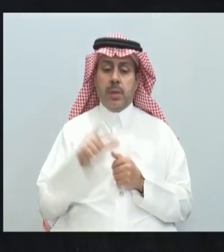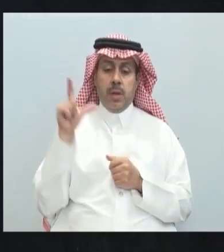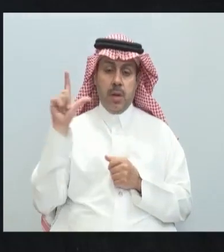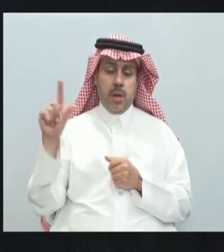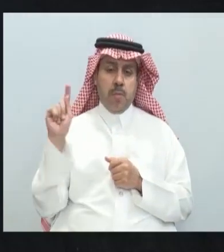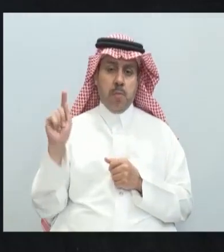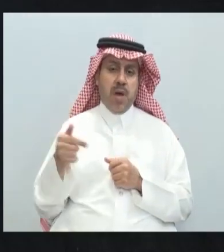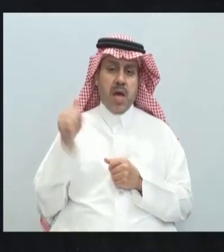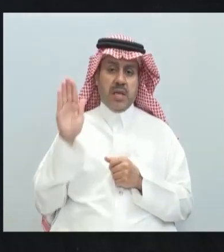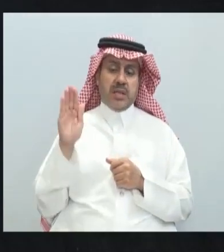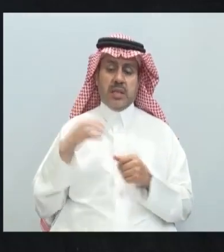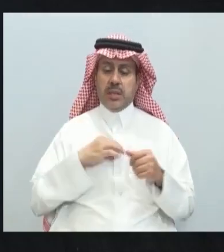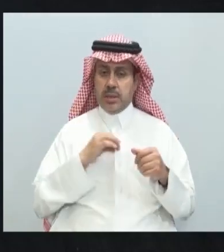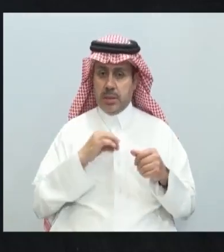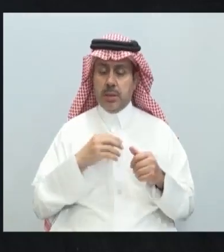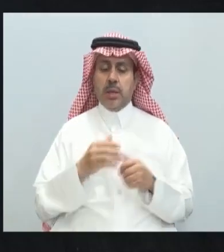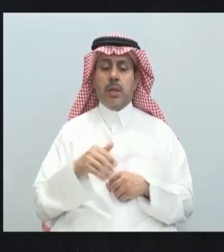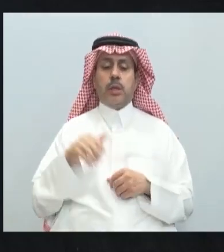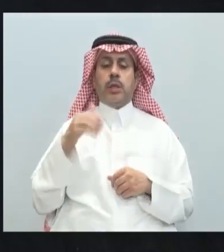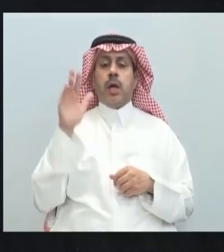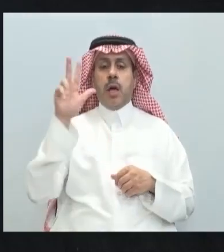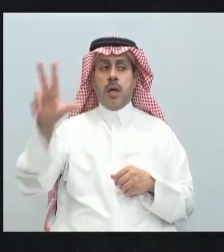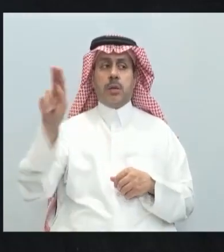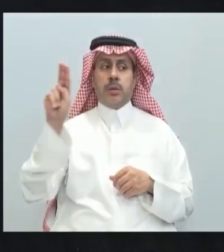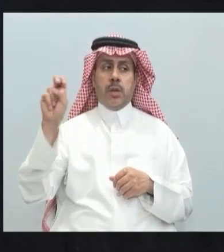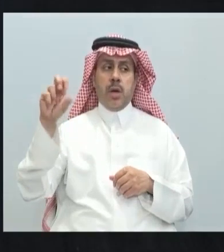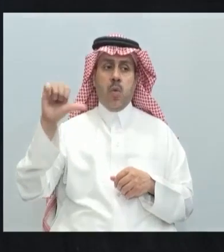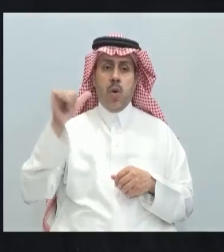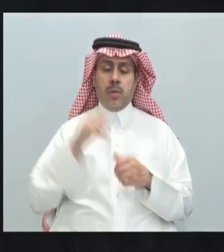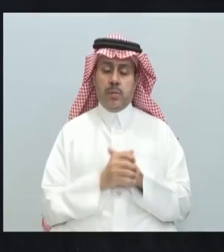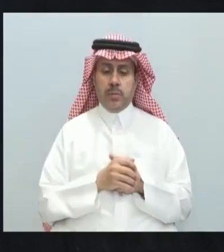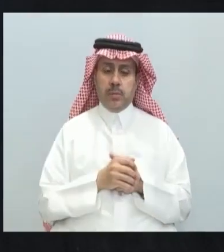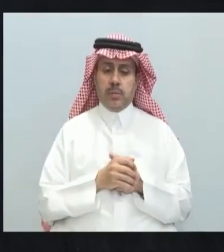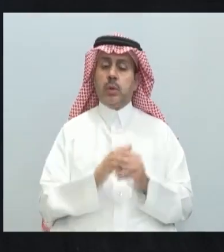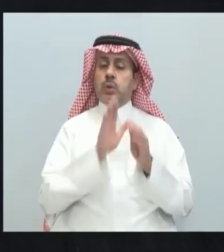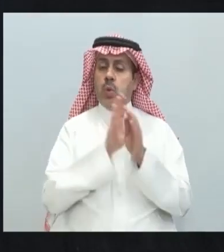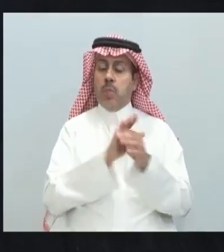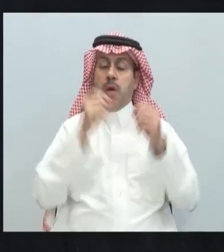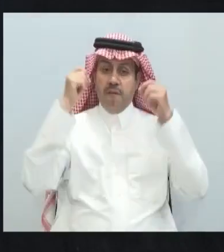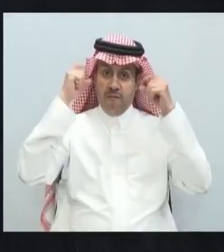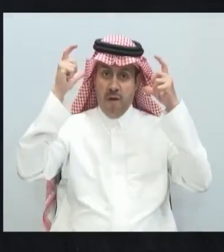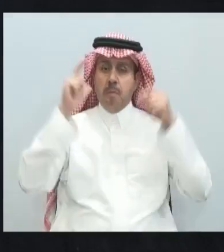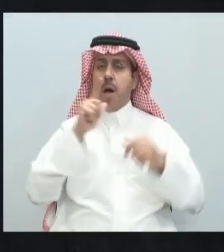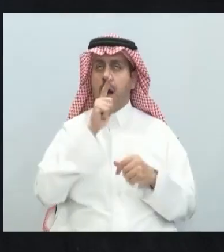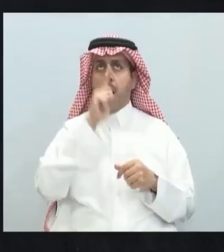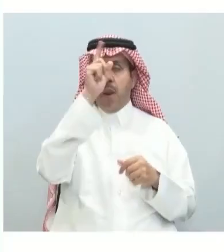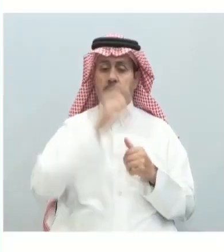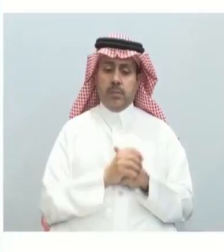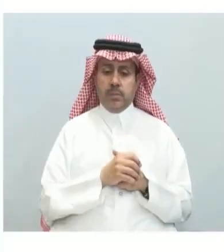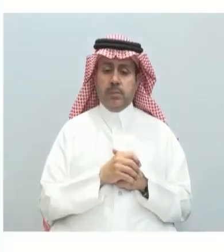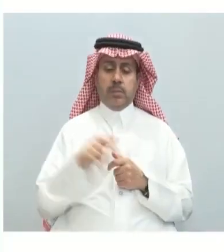تتبين بها باذن الله تعالى المراد بالايتين تعين على فهم كلام الله سبحانه وتعالى